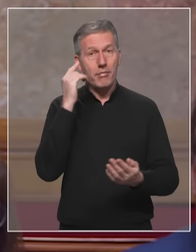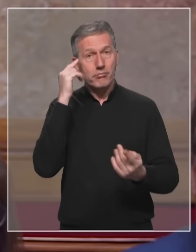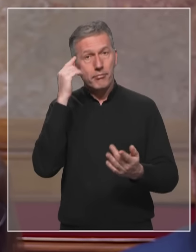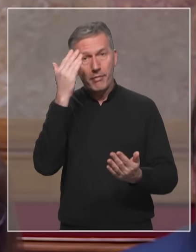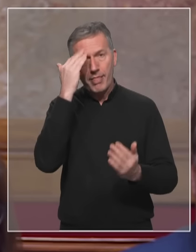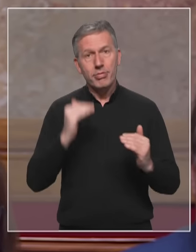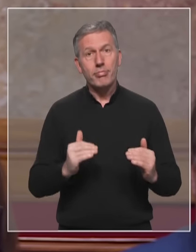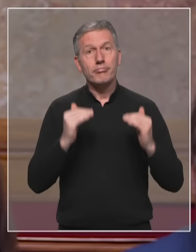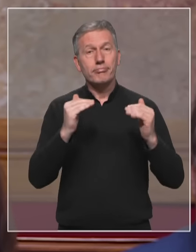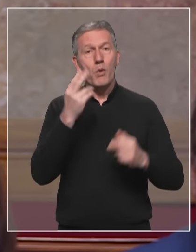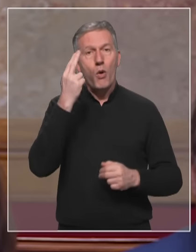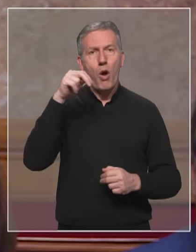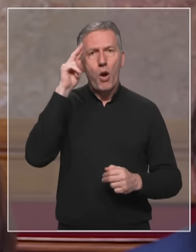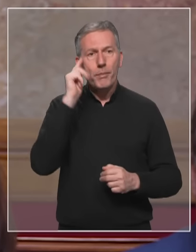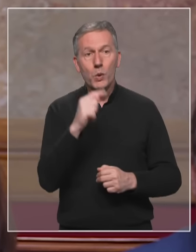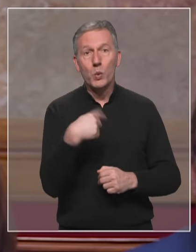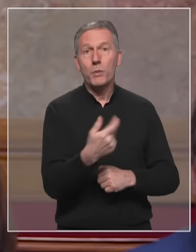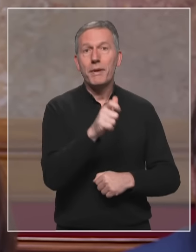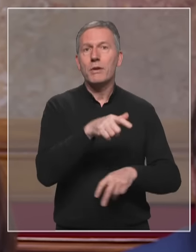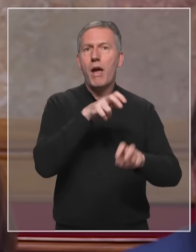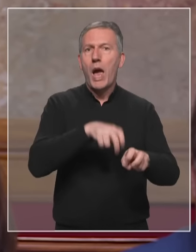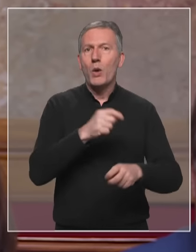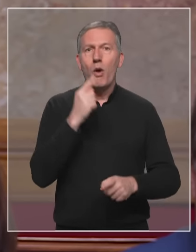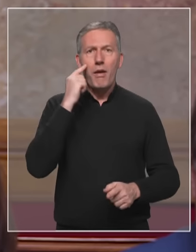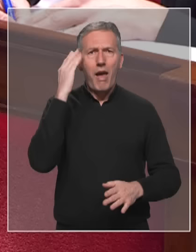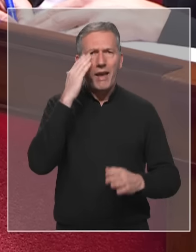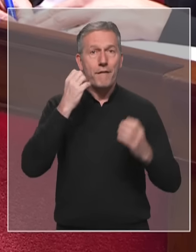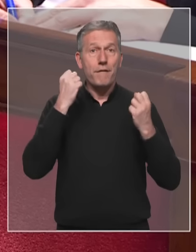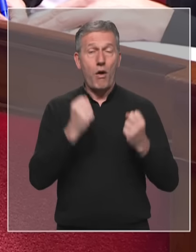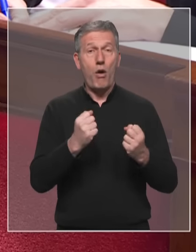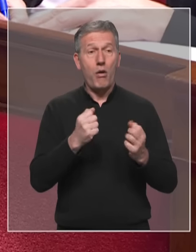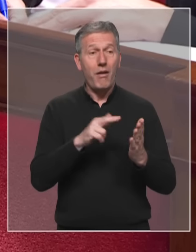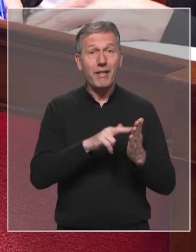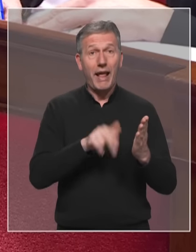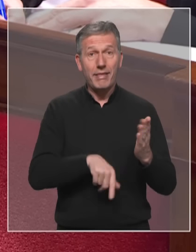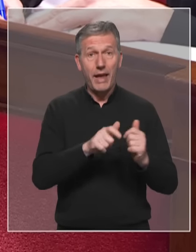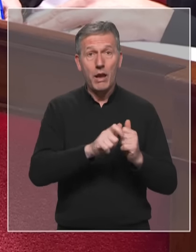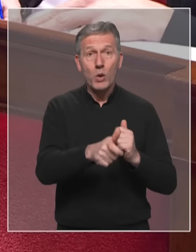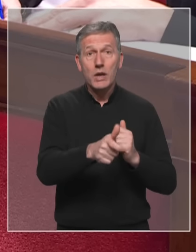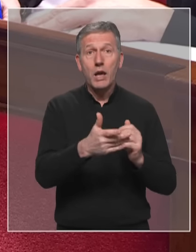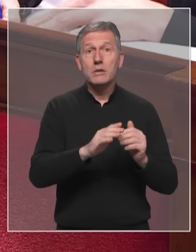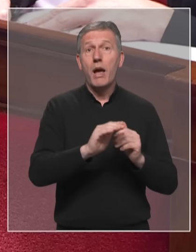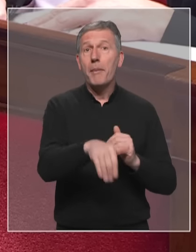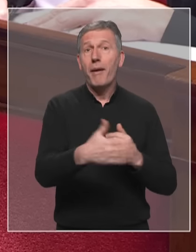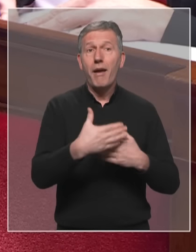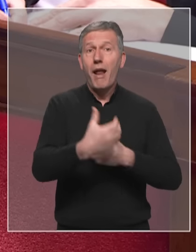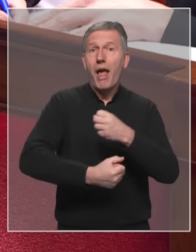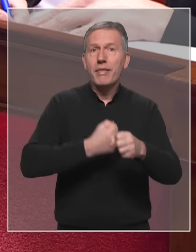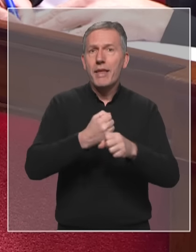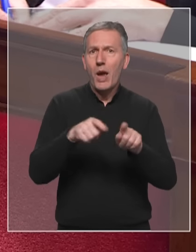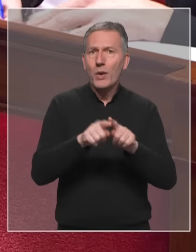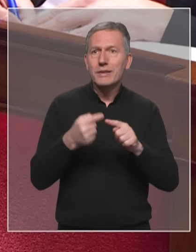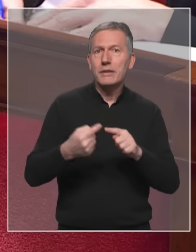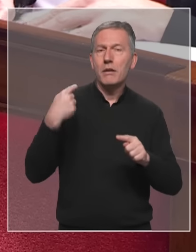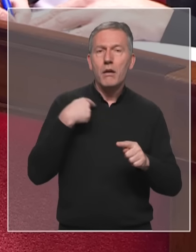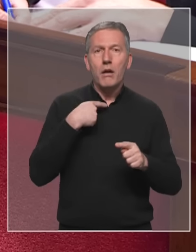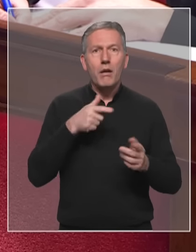à la juste inquiétude des exploitants, non seulement sur ce traité de libre-échange, mais également sur les conséquences d'une année de récolte